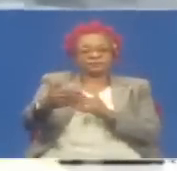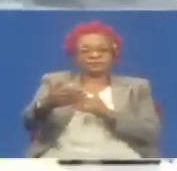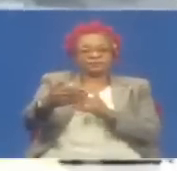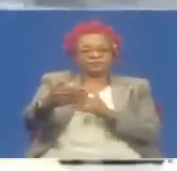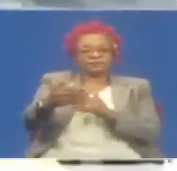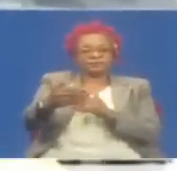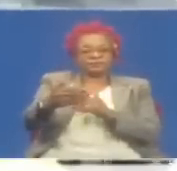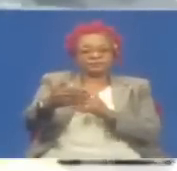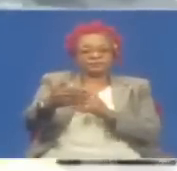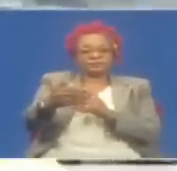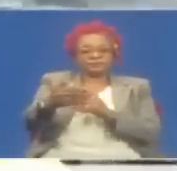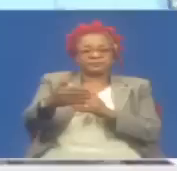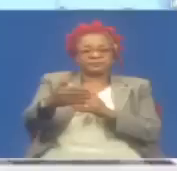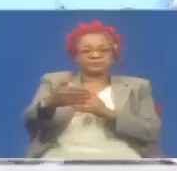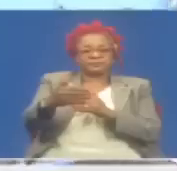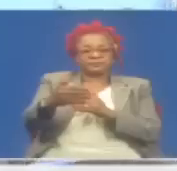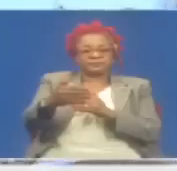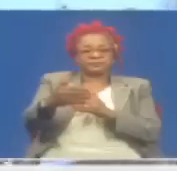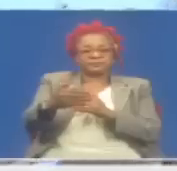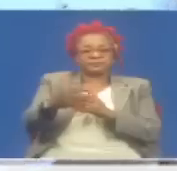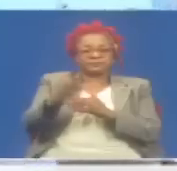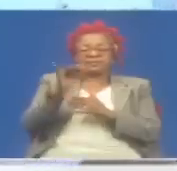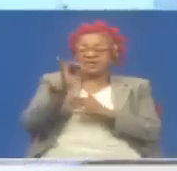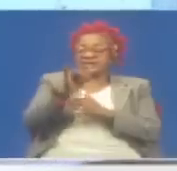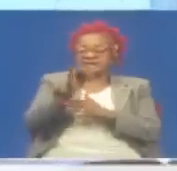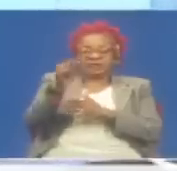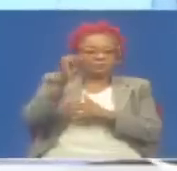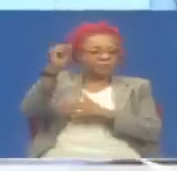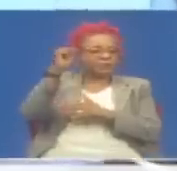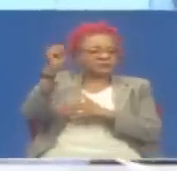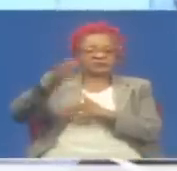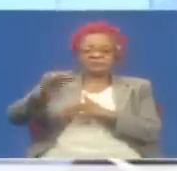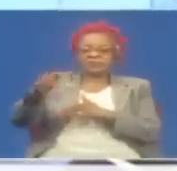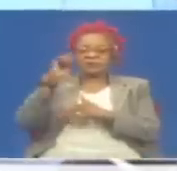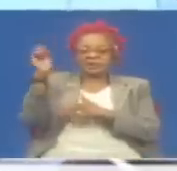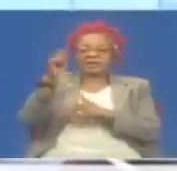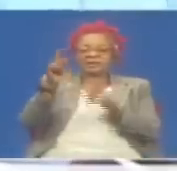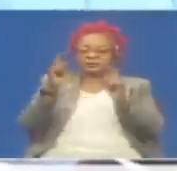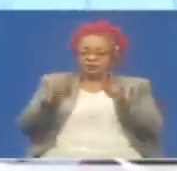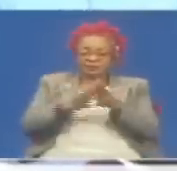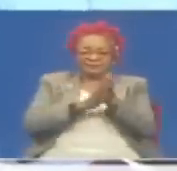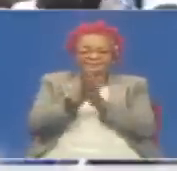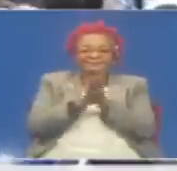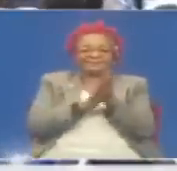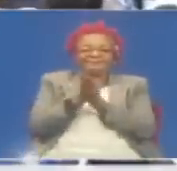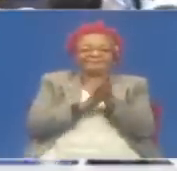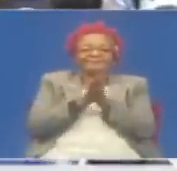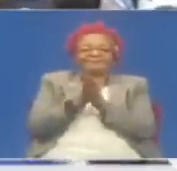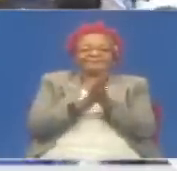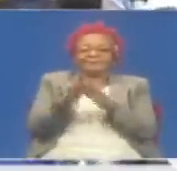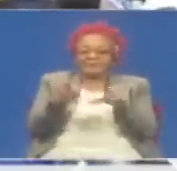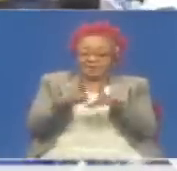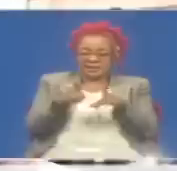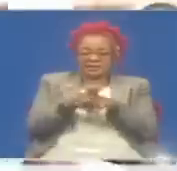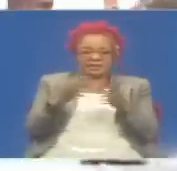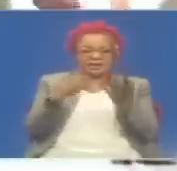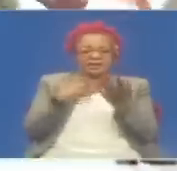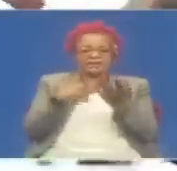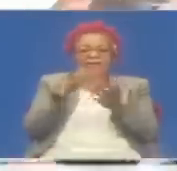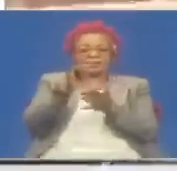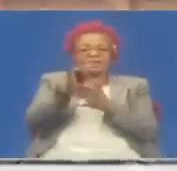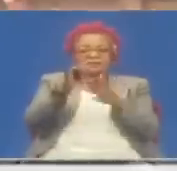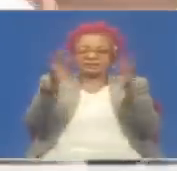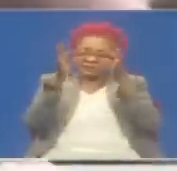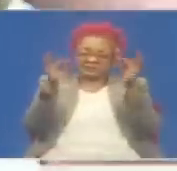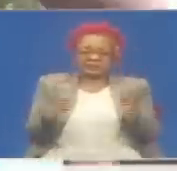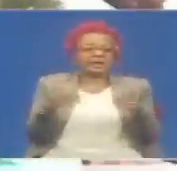nani? Siasa hizi za ubabe wa Mlima Kenya zinatarajiwa kupamba moto ikizingatiwa kuwa bado uamuzi thabiti